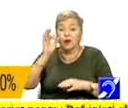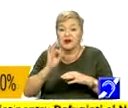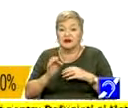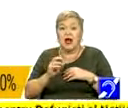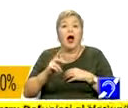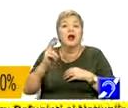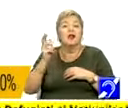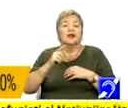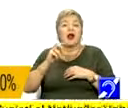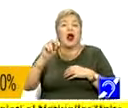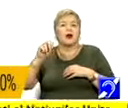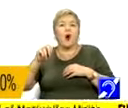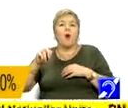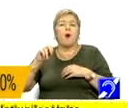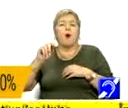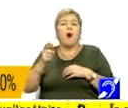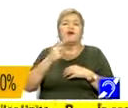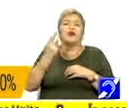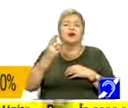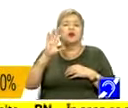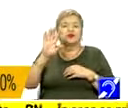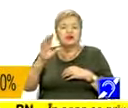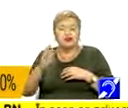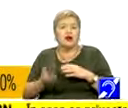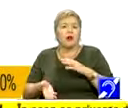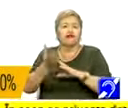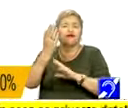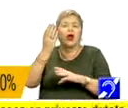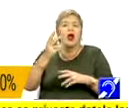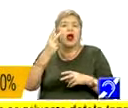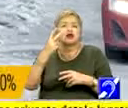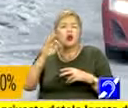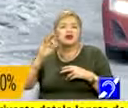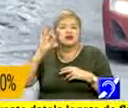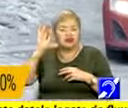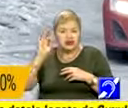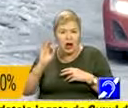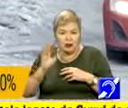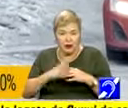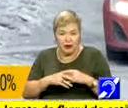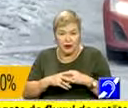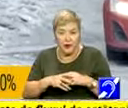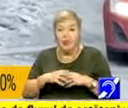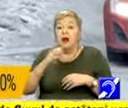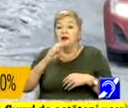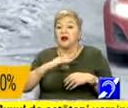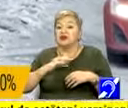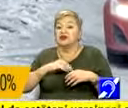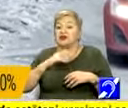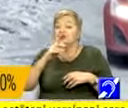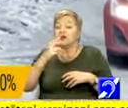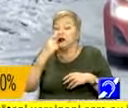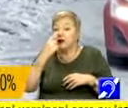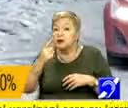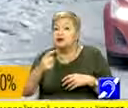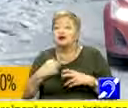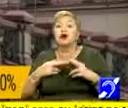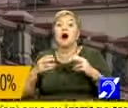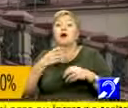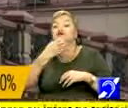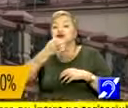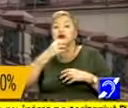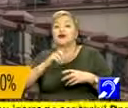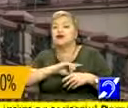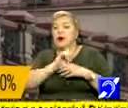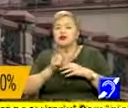de referință față de 9,5% cât era vineri. Vladimir Putin a convocat astăzi o ședință de urgență cu liderii băncii centrale a Rusiei,